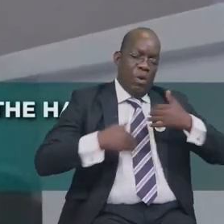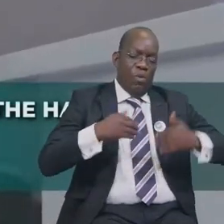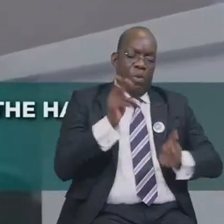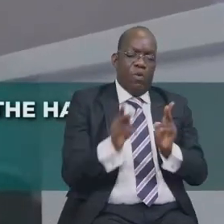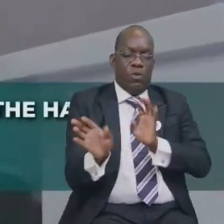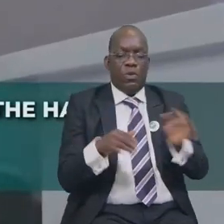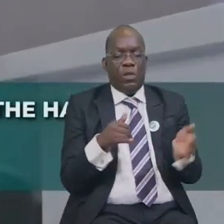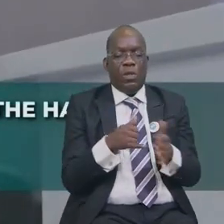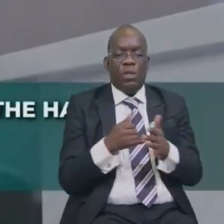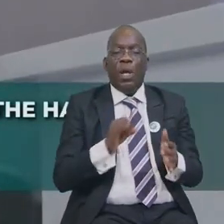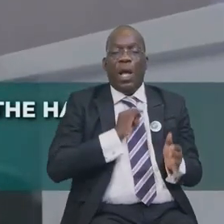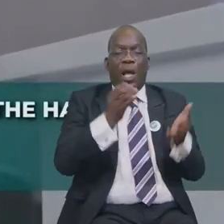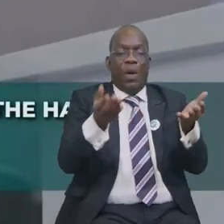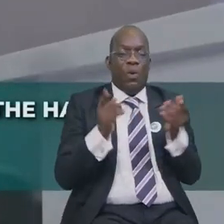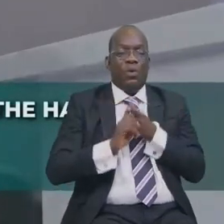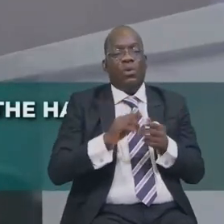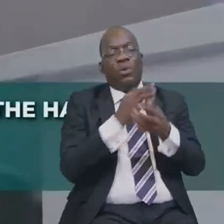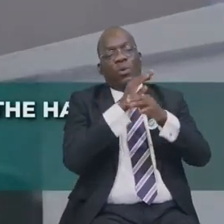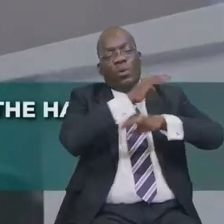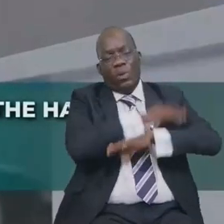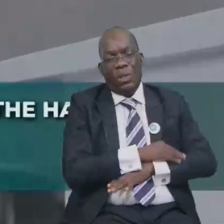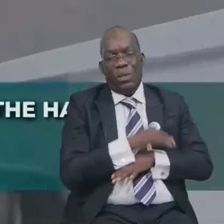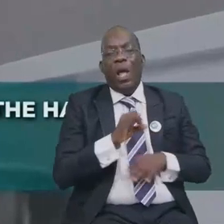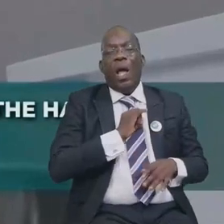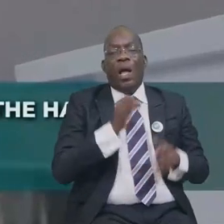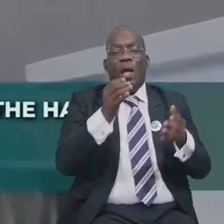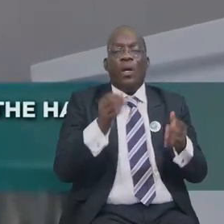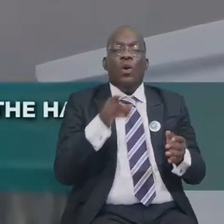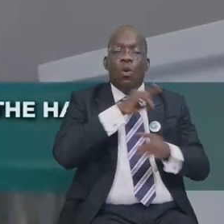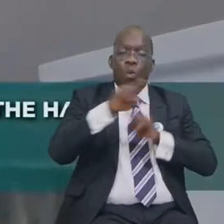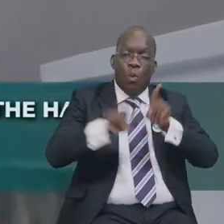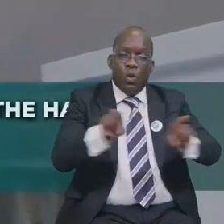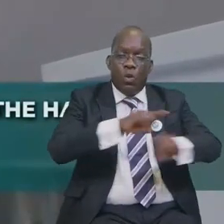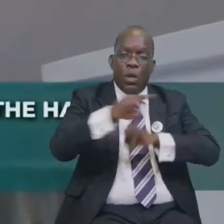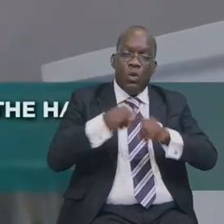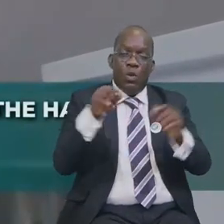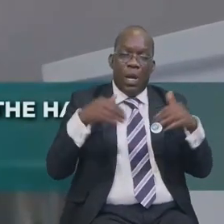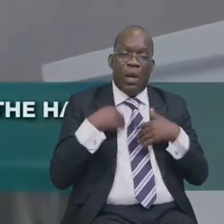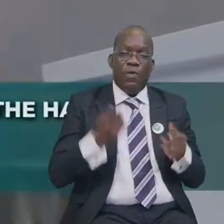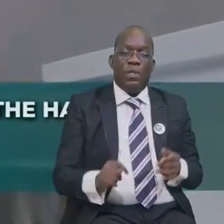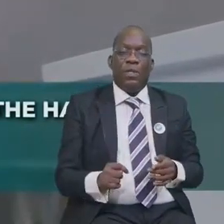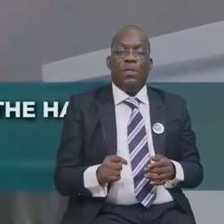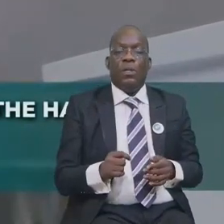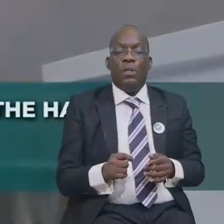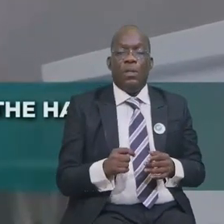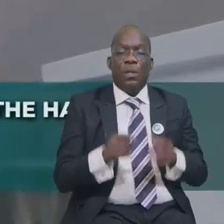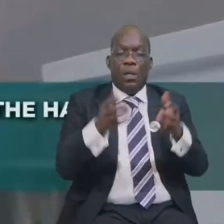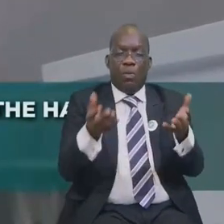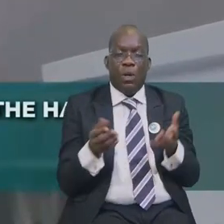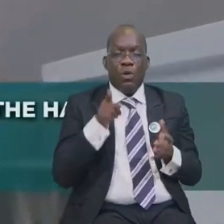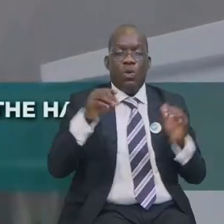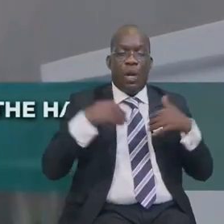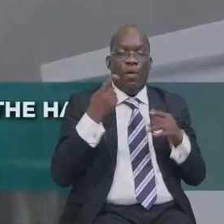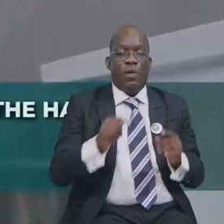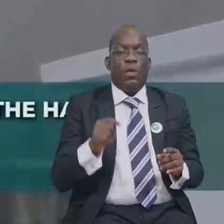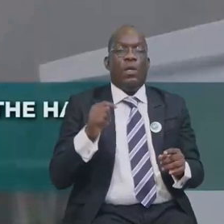passion, vous avez la motivation à l'intérieur et vous avez la pensée de Christ, vous avez l'objectif de